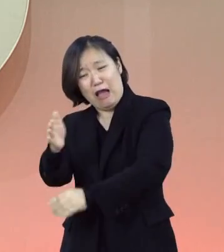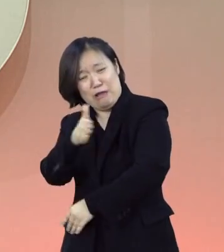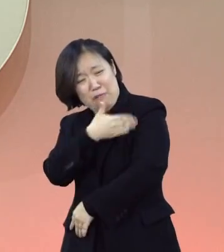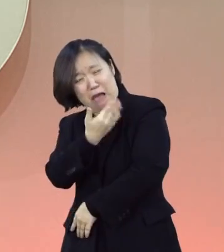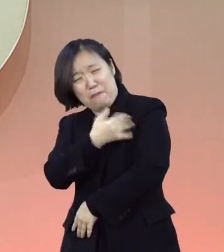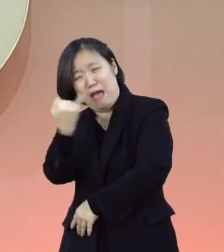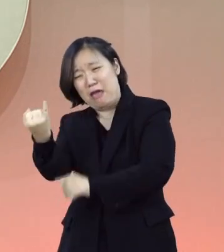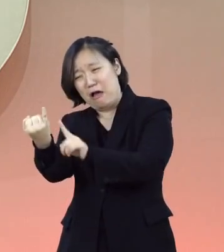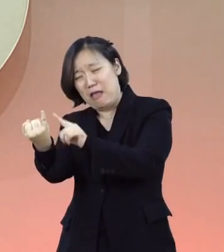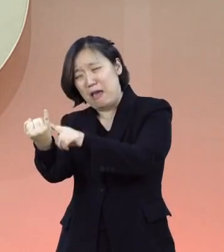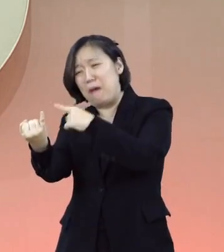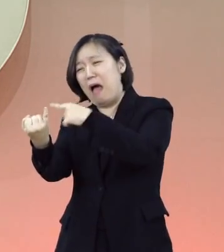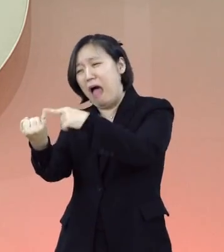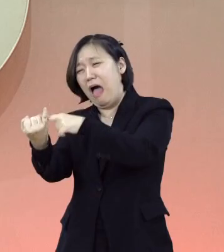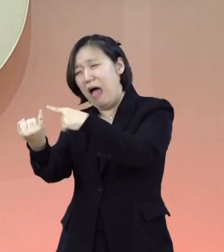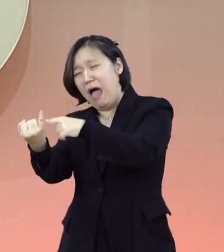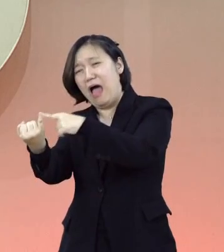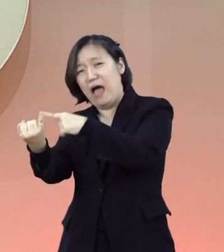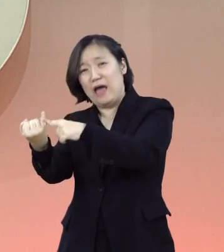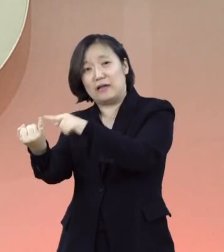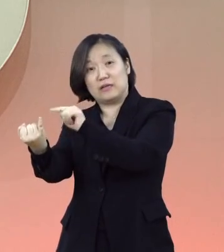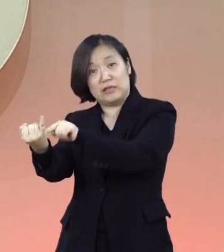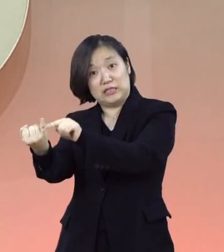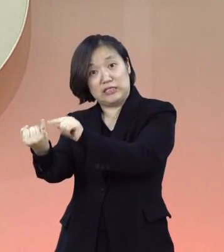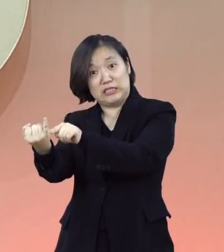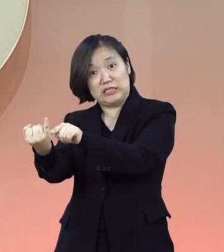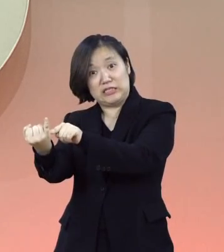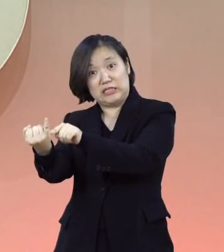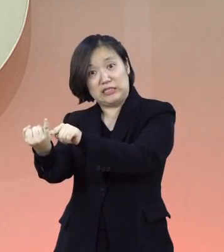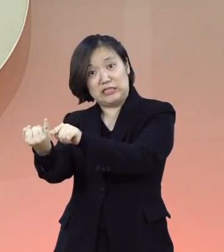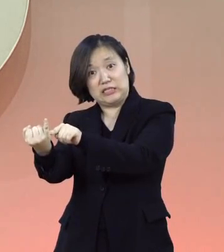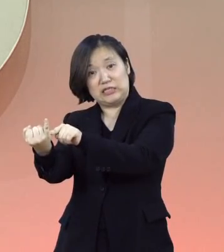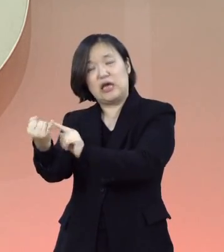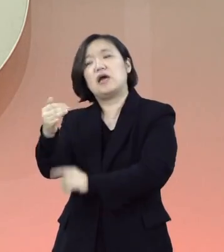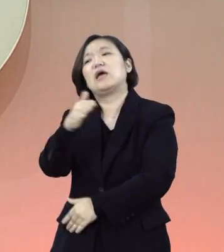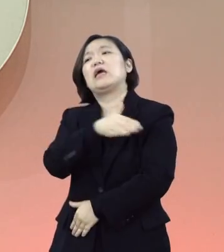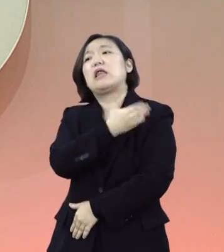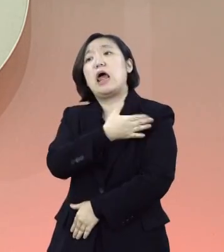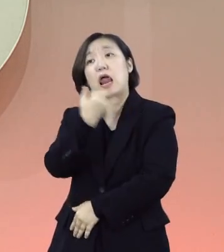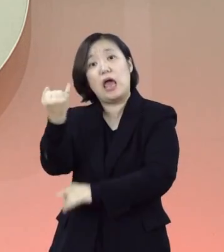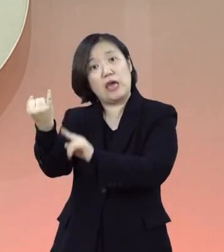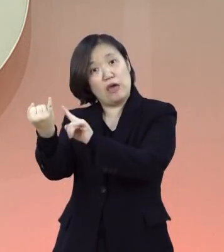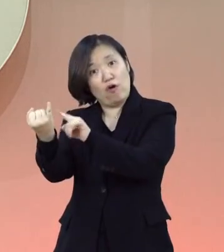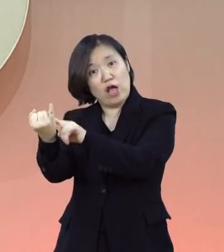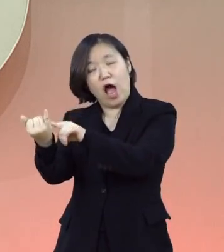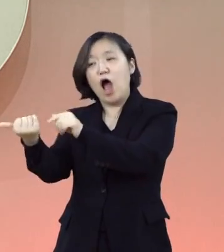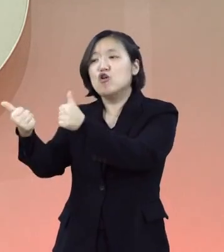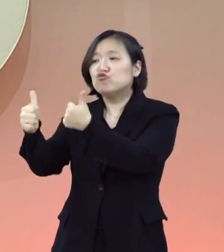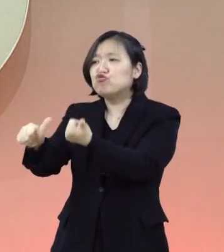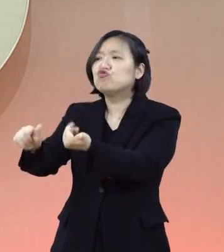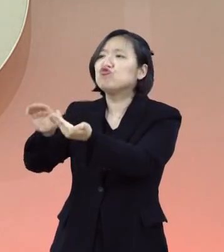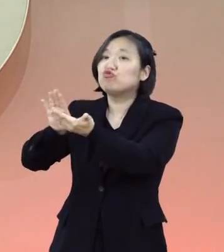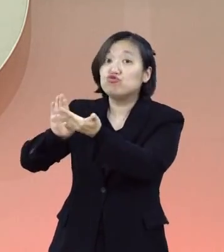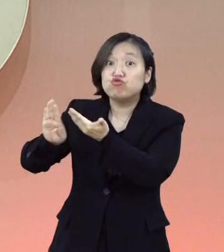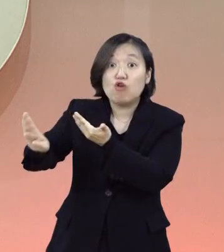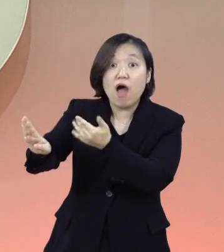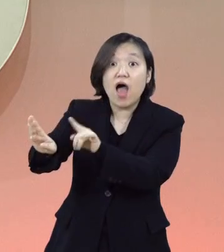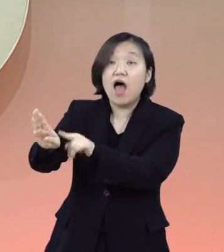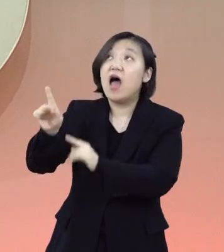여인들에게 손가락질 받고 비난을 받았던 그 술집에서 일하던 그 여인네는 저 하늘